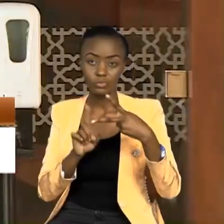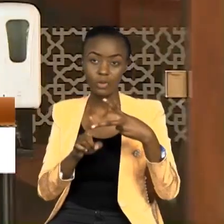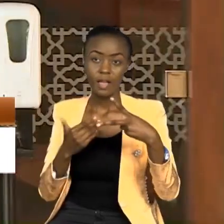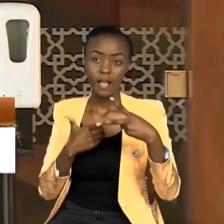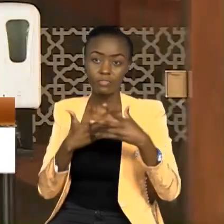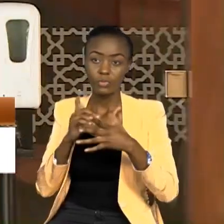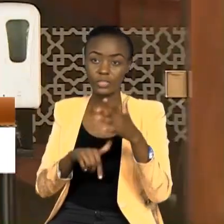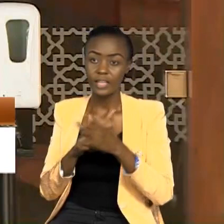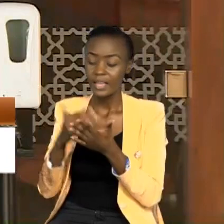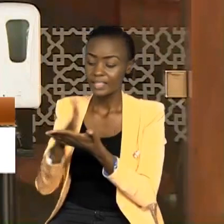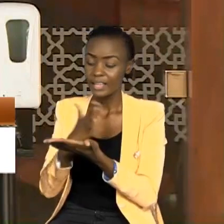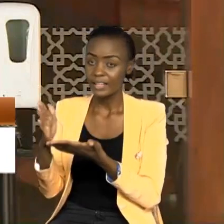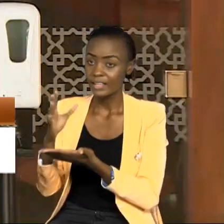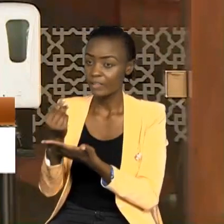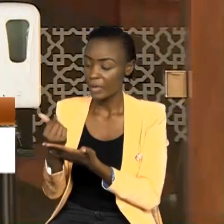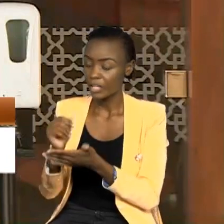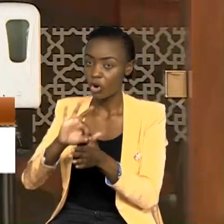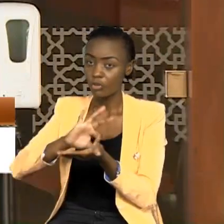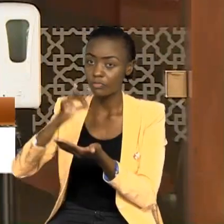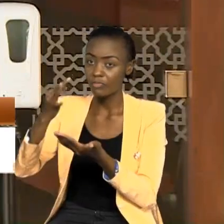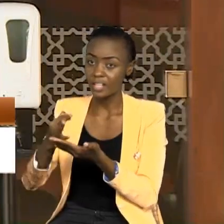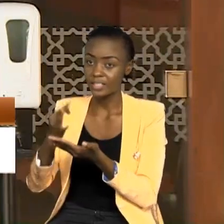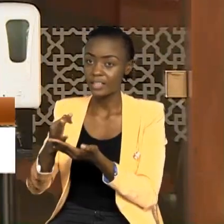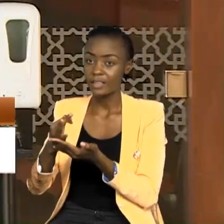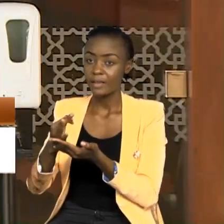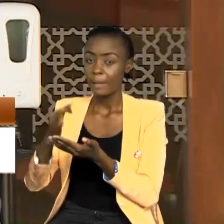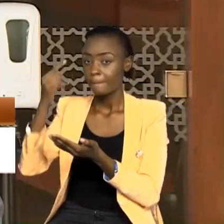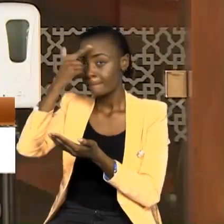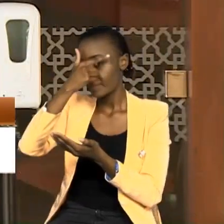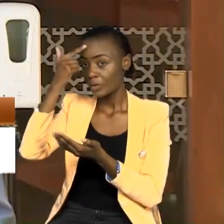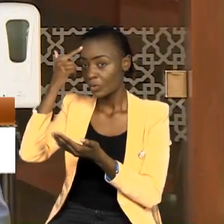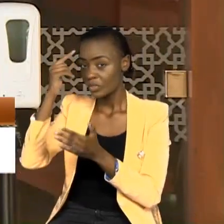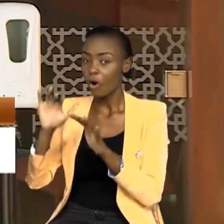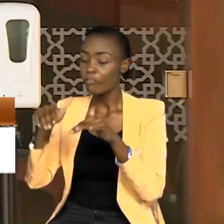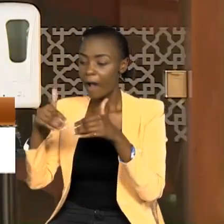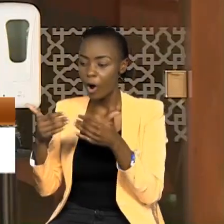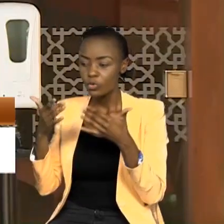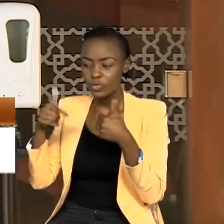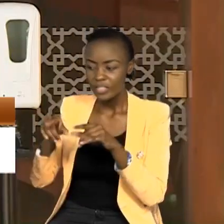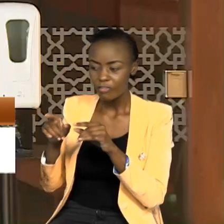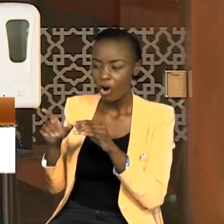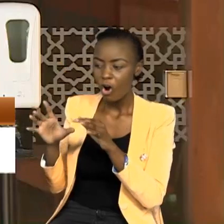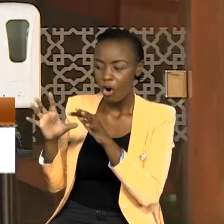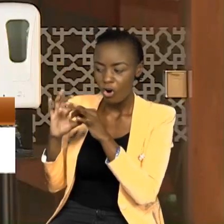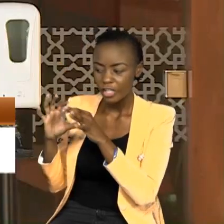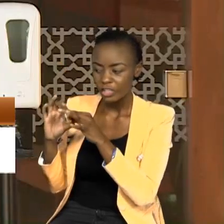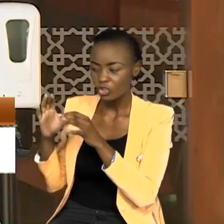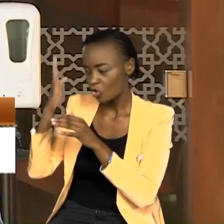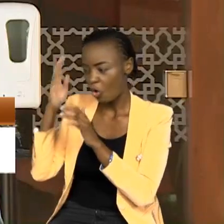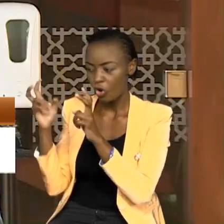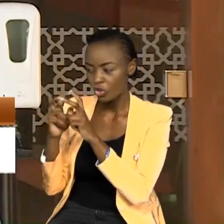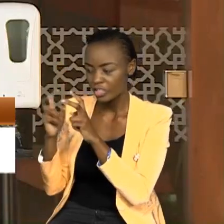kulikuwa na ugawaji wa fedha hizi kulingana na jinsi watu walivyokuwa wakijuana, na kulikuwa na mapendeleo kulingana